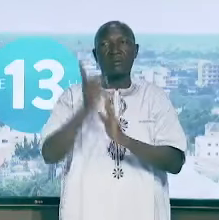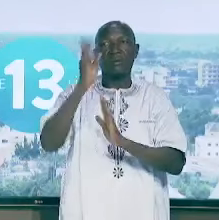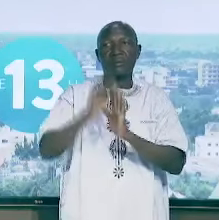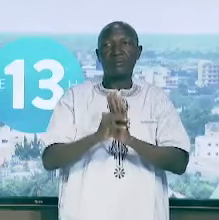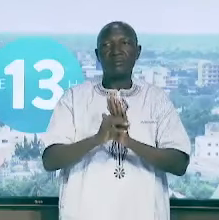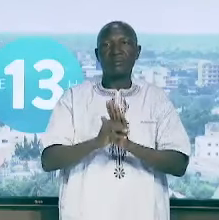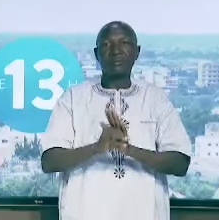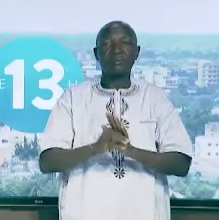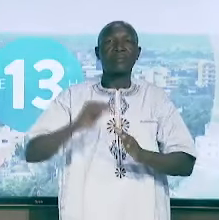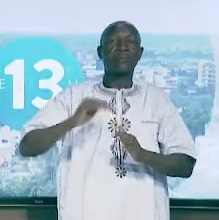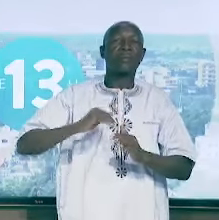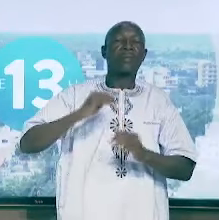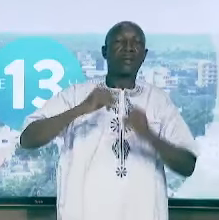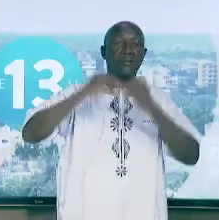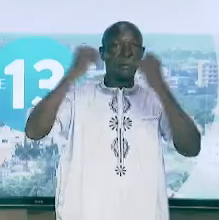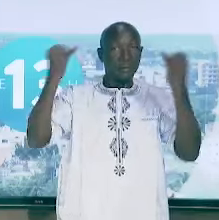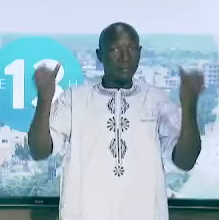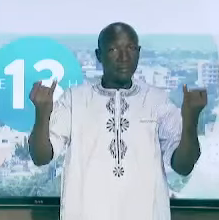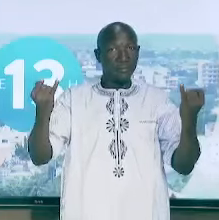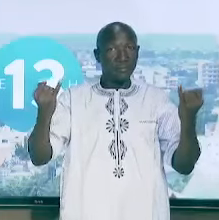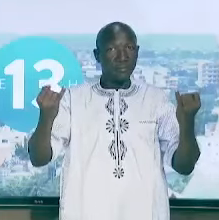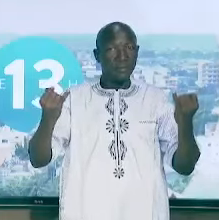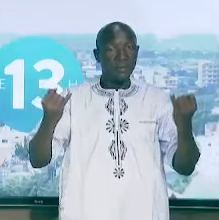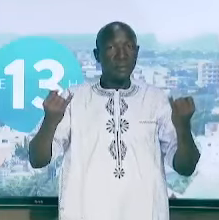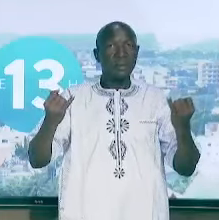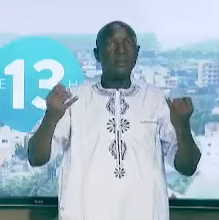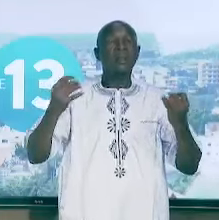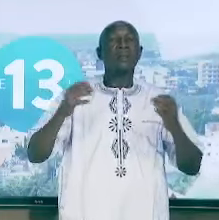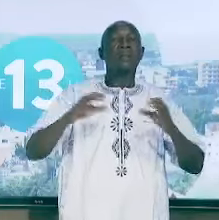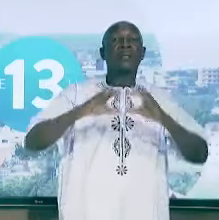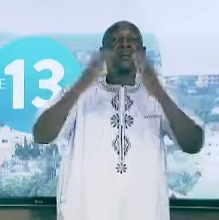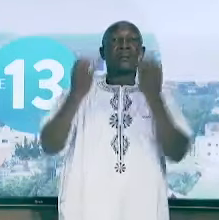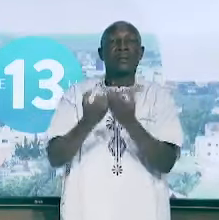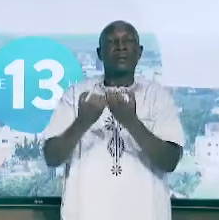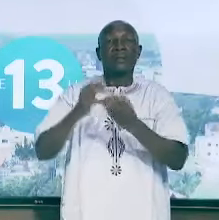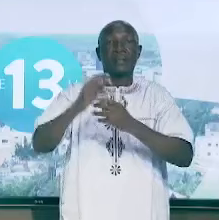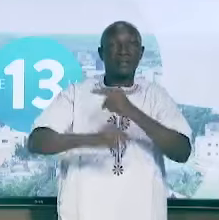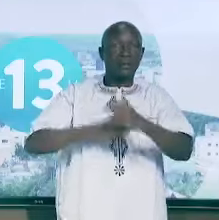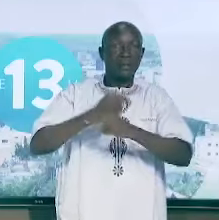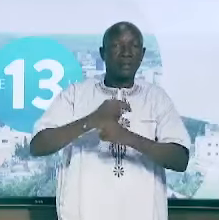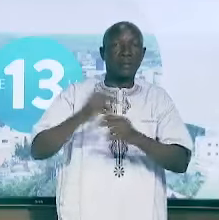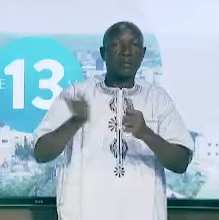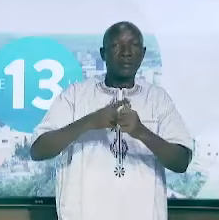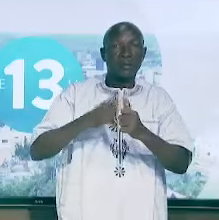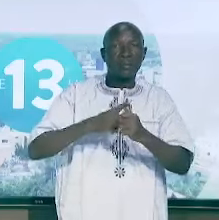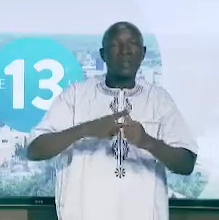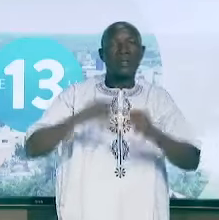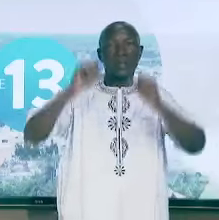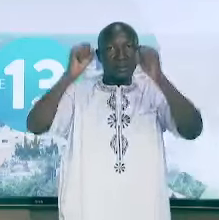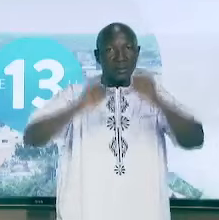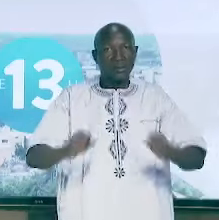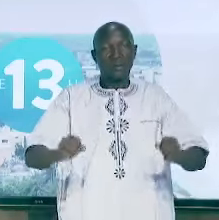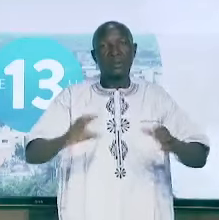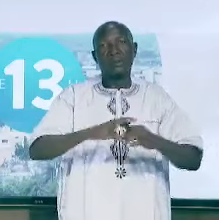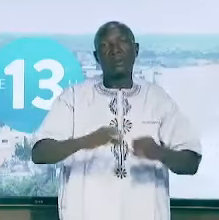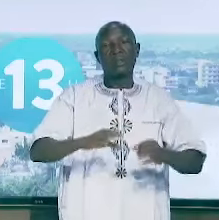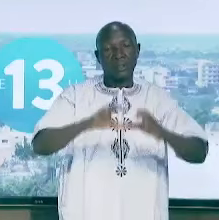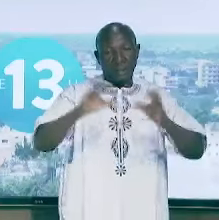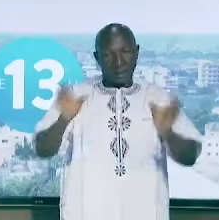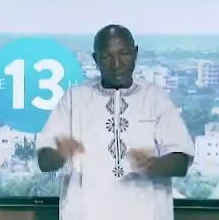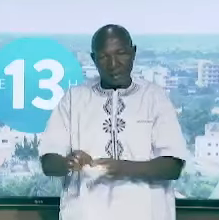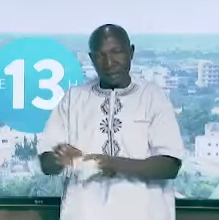Et dans la suite de ce journal, la Commission nationale des droits humains tient sa première session de cadre régional de